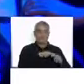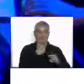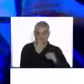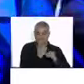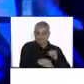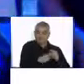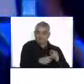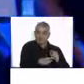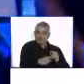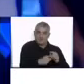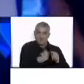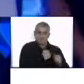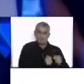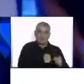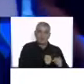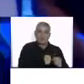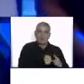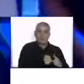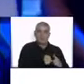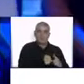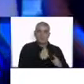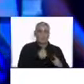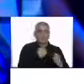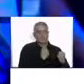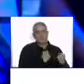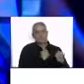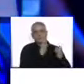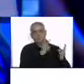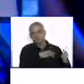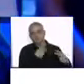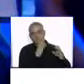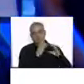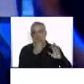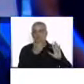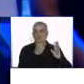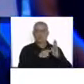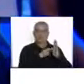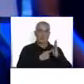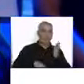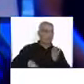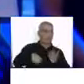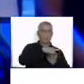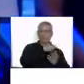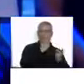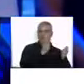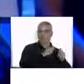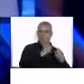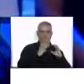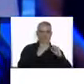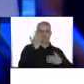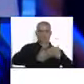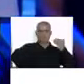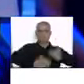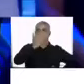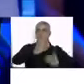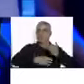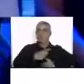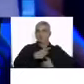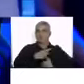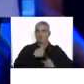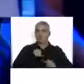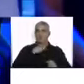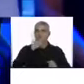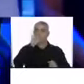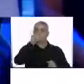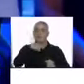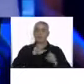סיים את הניחום אבלים, אנחנו נסענו חזרה דרך כביש 6, כי כל העוטף היה סגור, הכבישים היו חסומים.